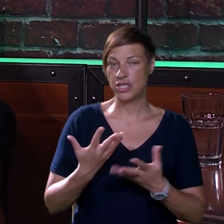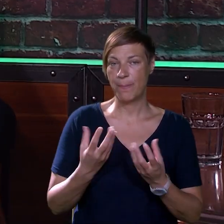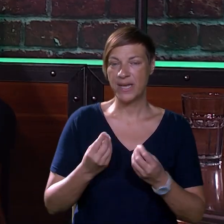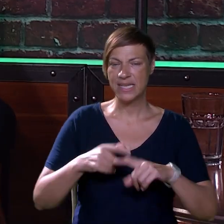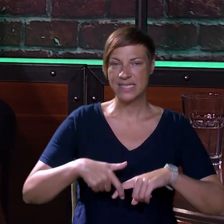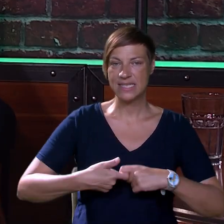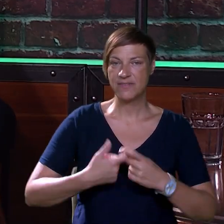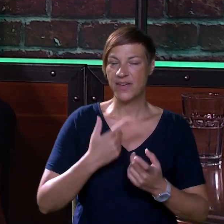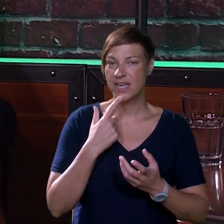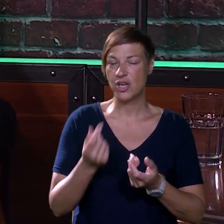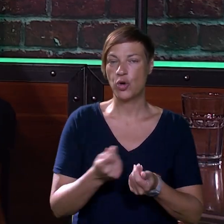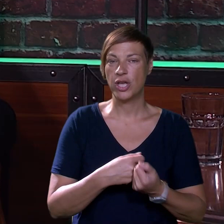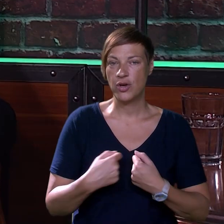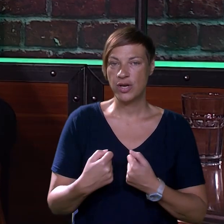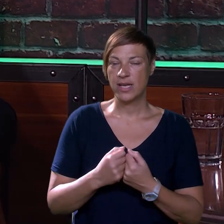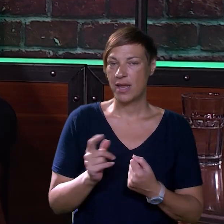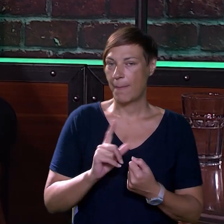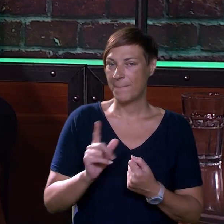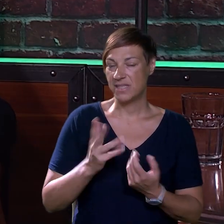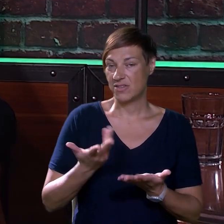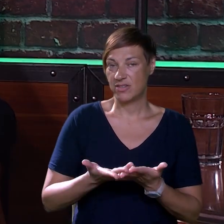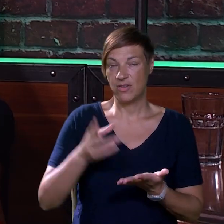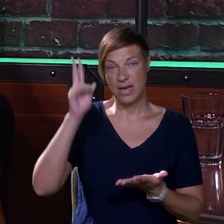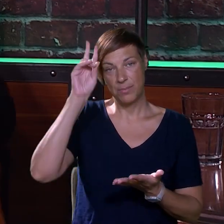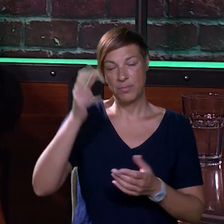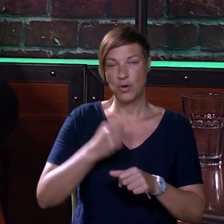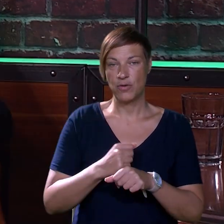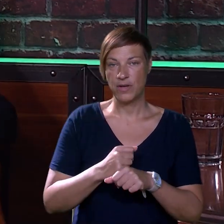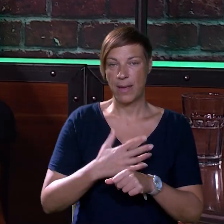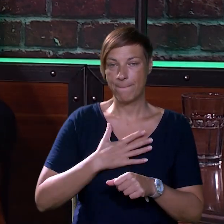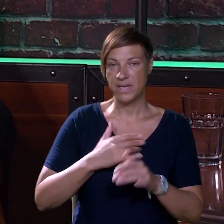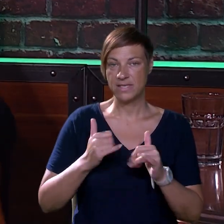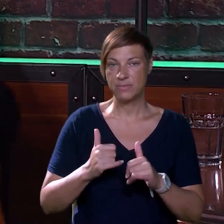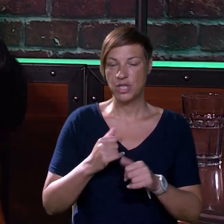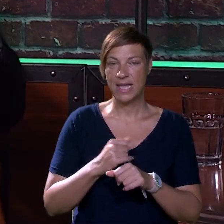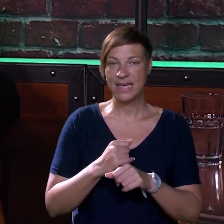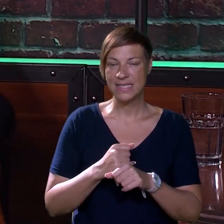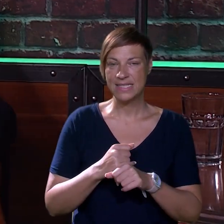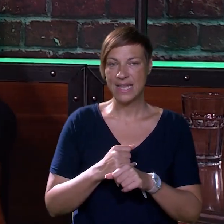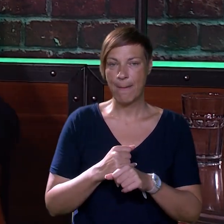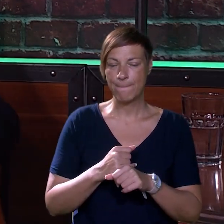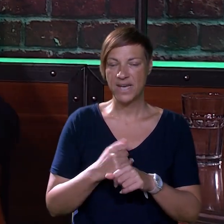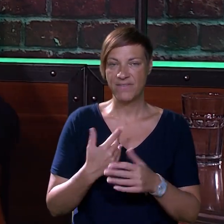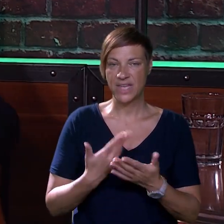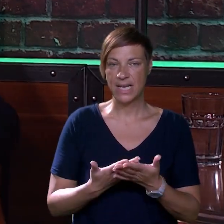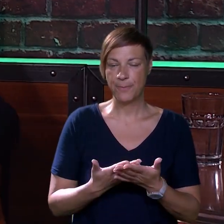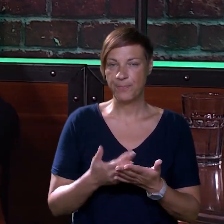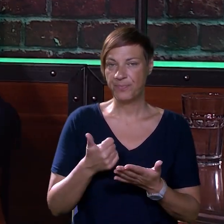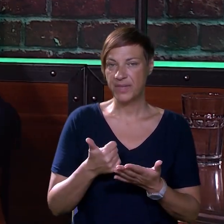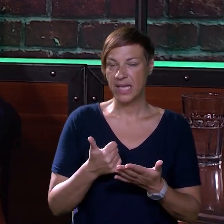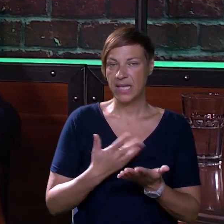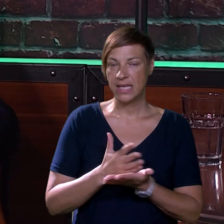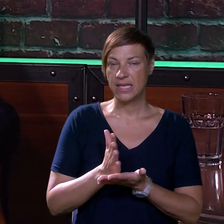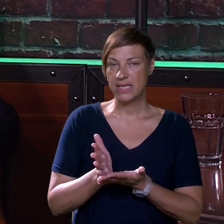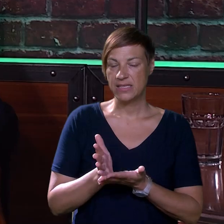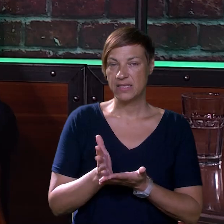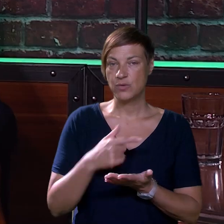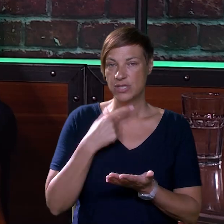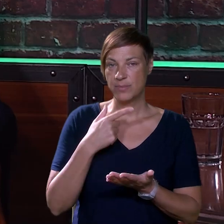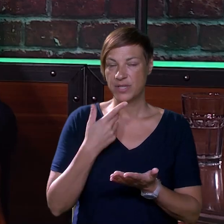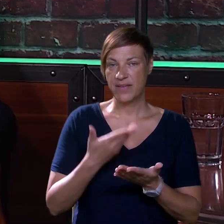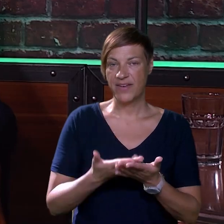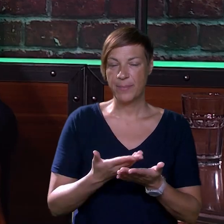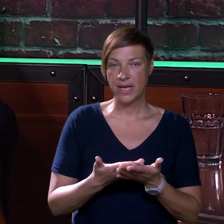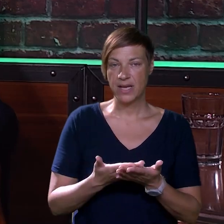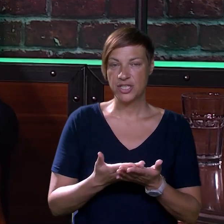niz stvari koje on organizira, bez toga to ne bi funkcioniralo. Evo vidite, mi smo danas neki dan napravili jedan slučaj, evo da vam samo kažem